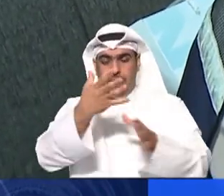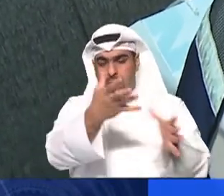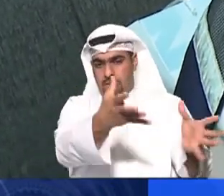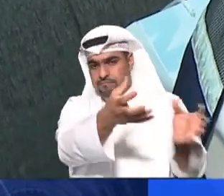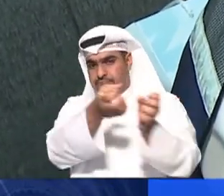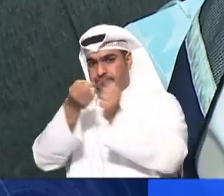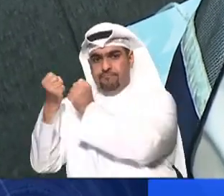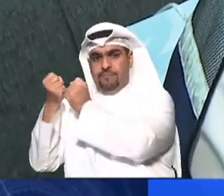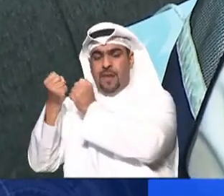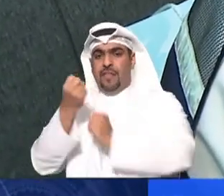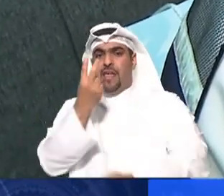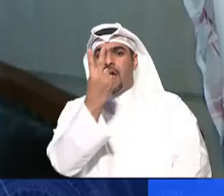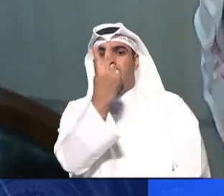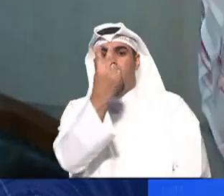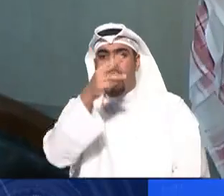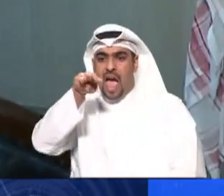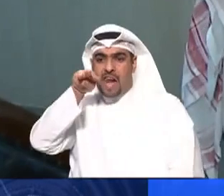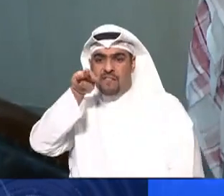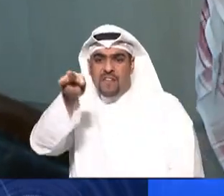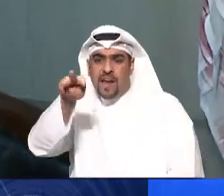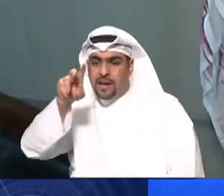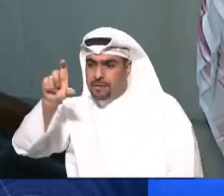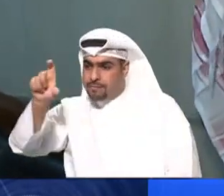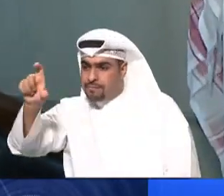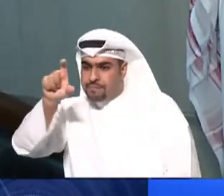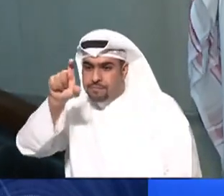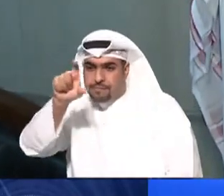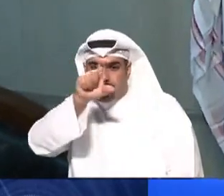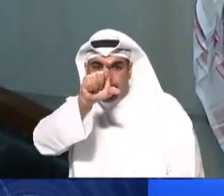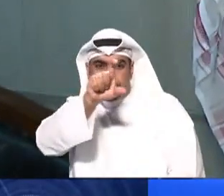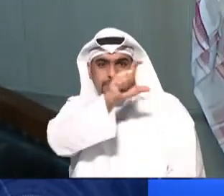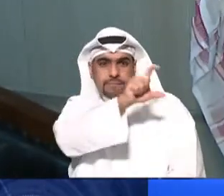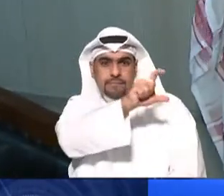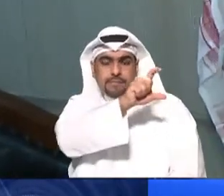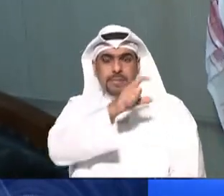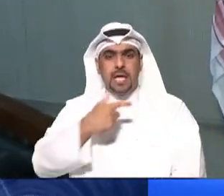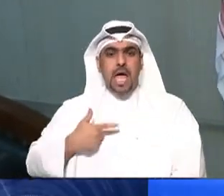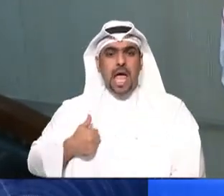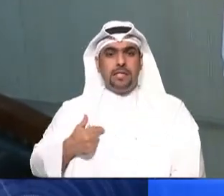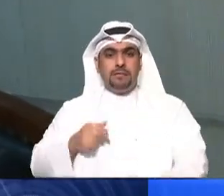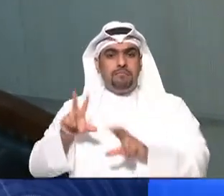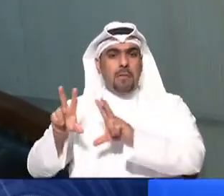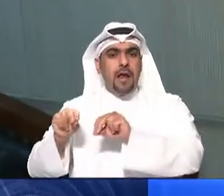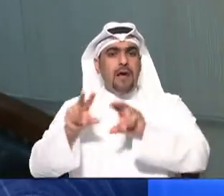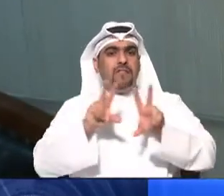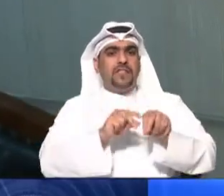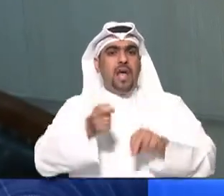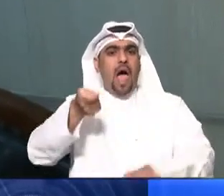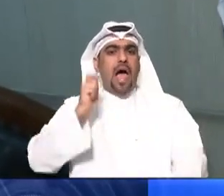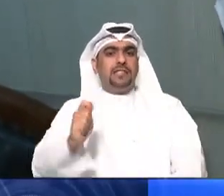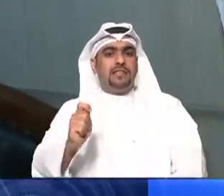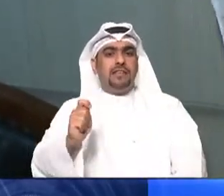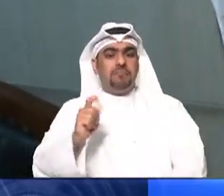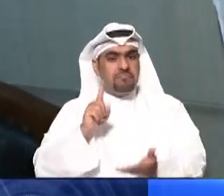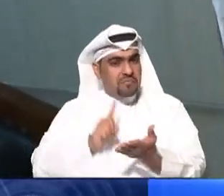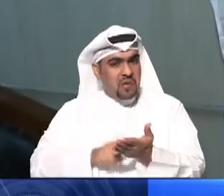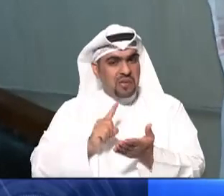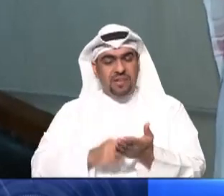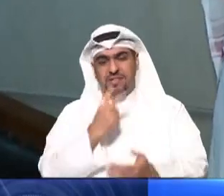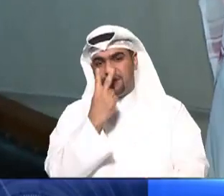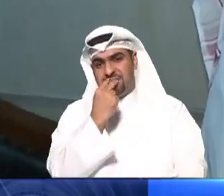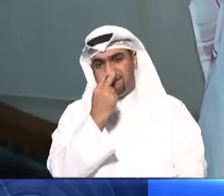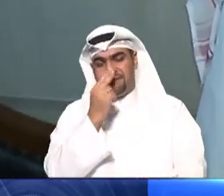لماركات عالمية مقلدة، تمهيدا لإحالة المضبوطات إلى جهات الاختصاص لاستكمال